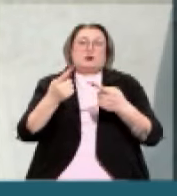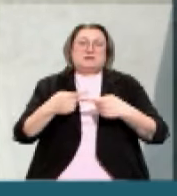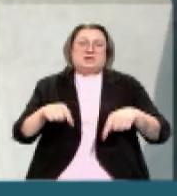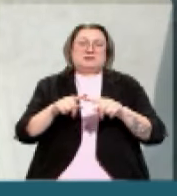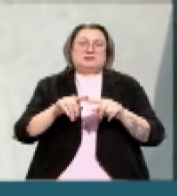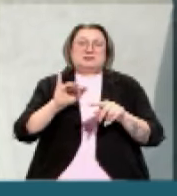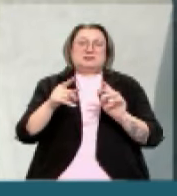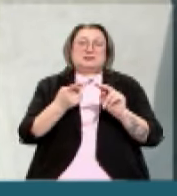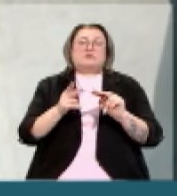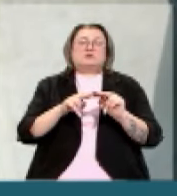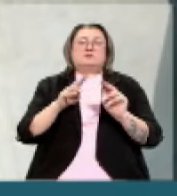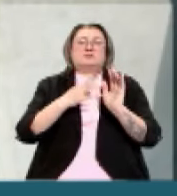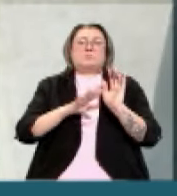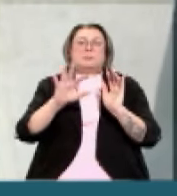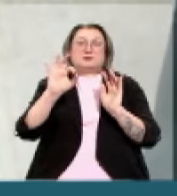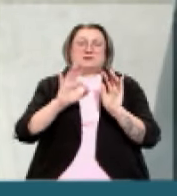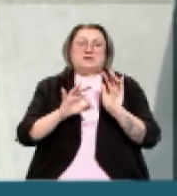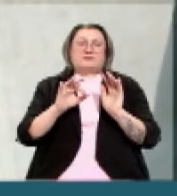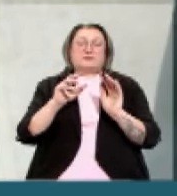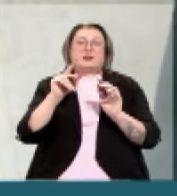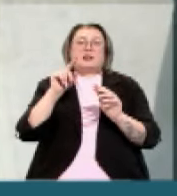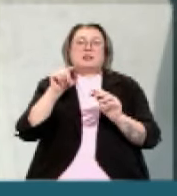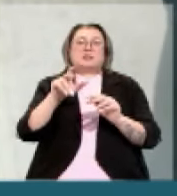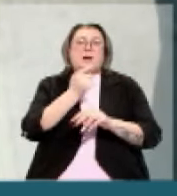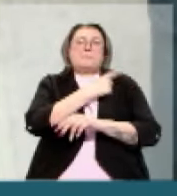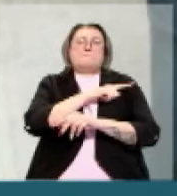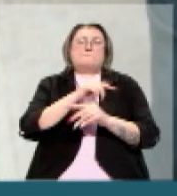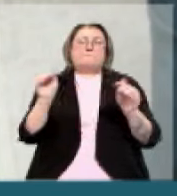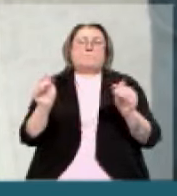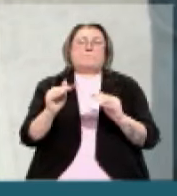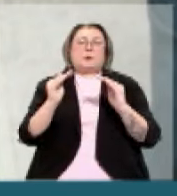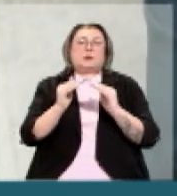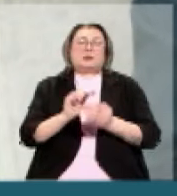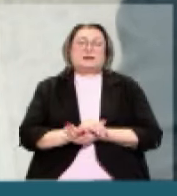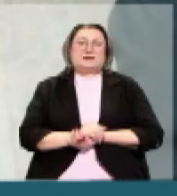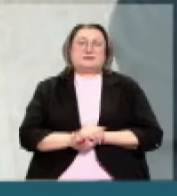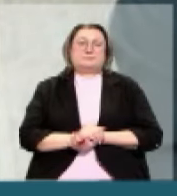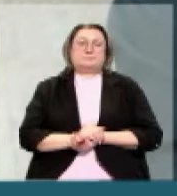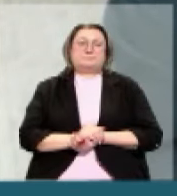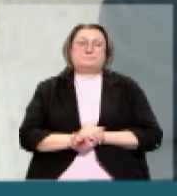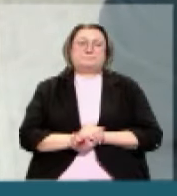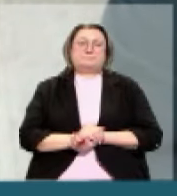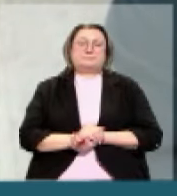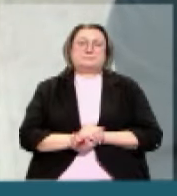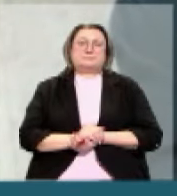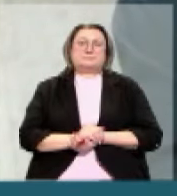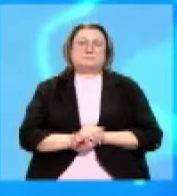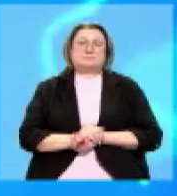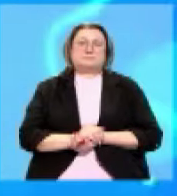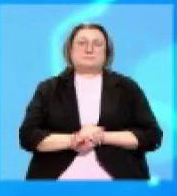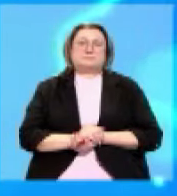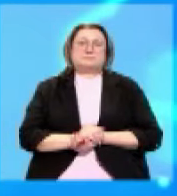миллиард теңге қаржылық айыппұлдар салынса, оның 92,5% емханаларға тиесілі.